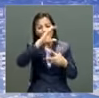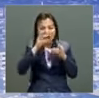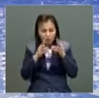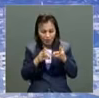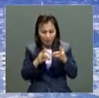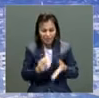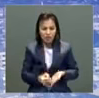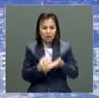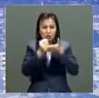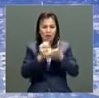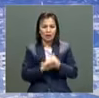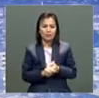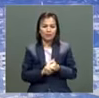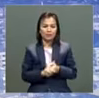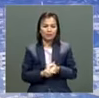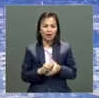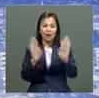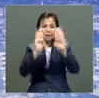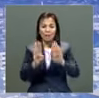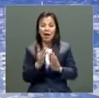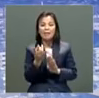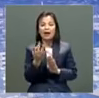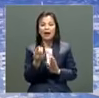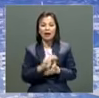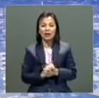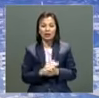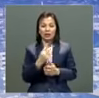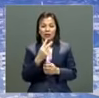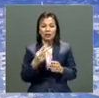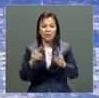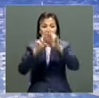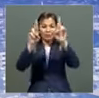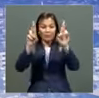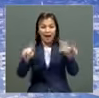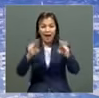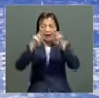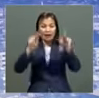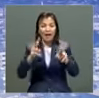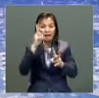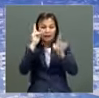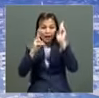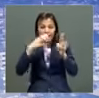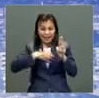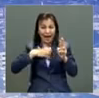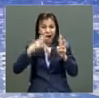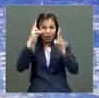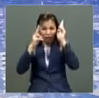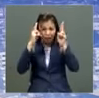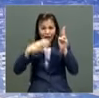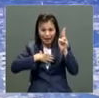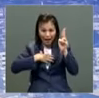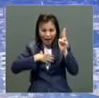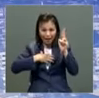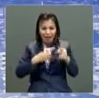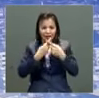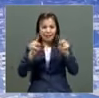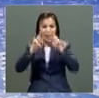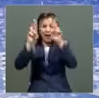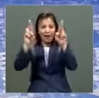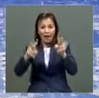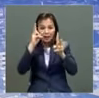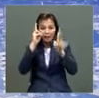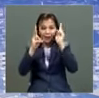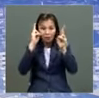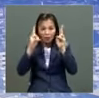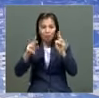มกันครับจะเป็นแบบไหนดีล่ะจะเอาที่ร้านตัดผมก่อนไหมผมก็ผมยาวเหมือนกันผมก็อยากจะตัดเหมือนกันแต่ร้านตัดผมจะต้องมี